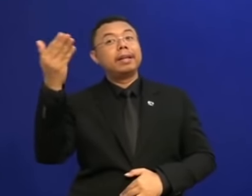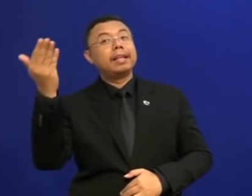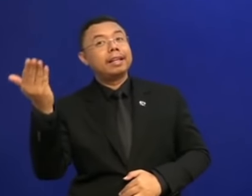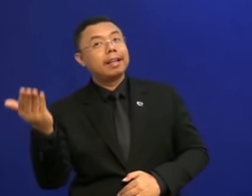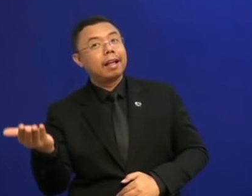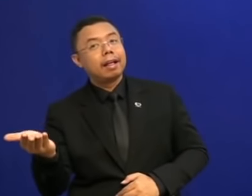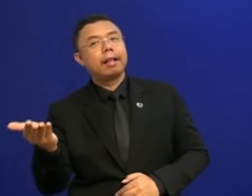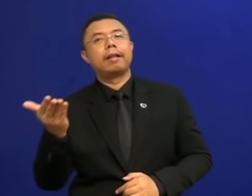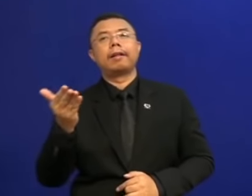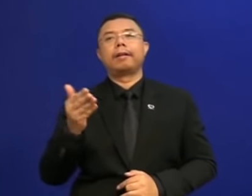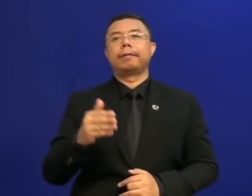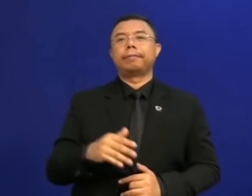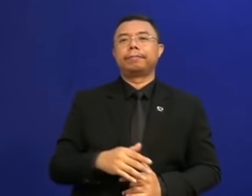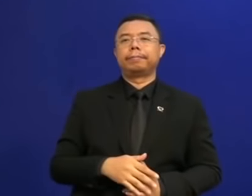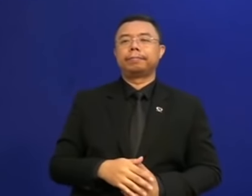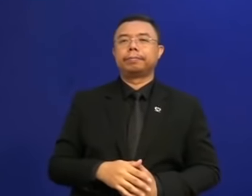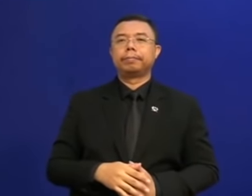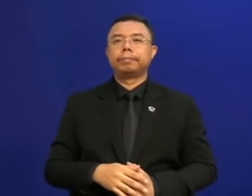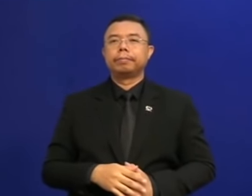dunia.